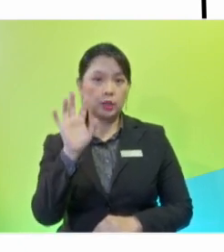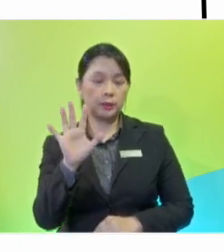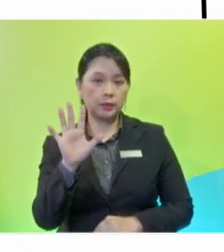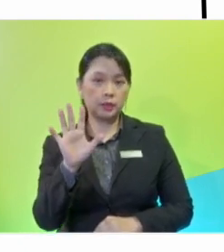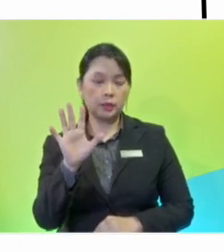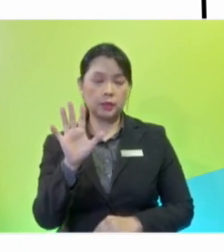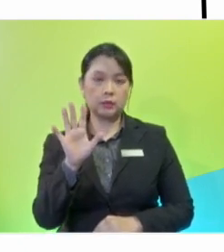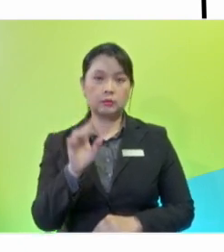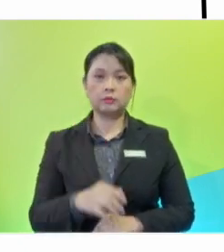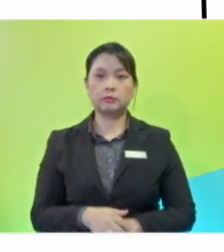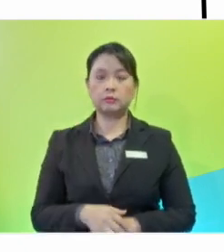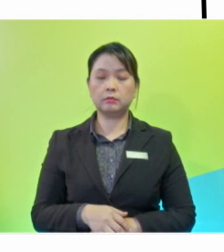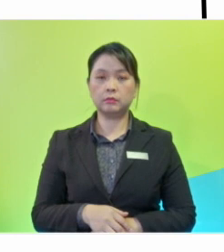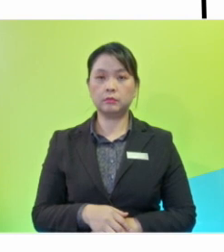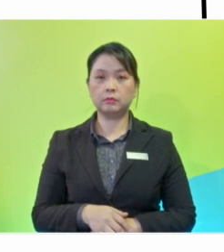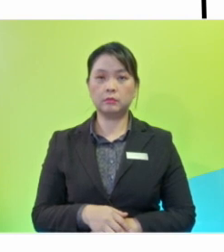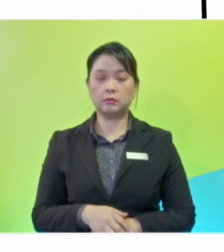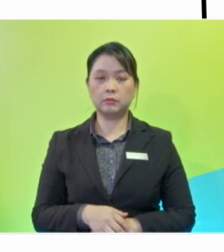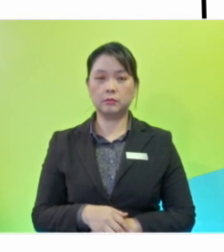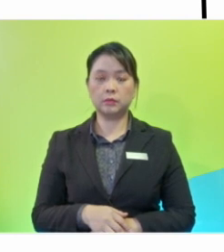kita akan mencari